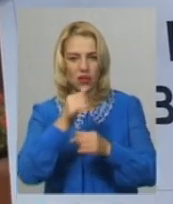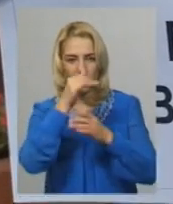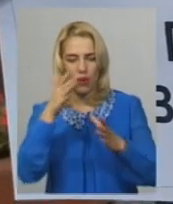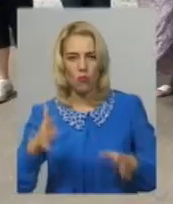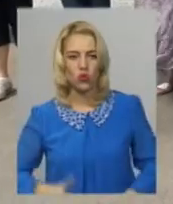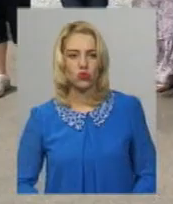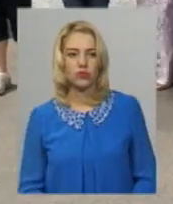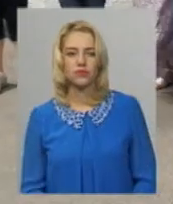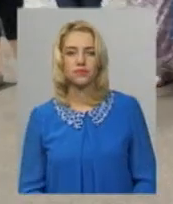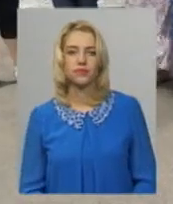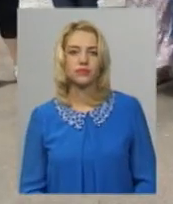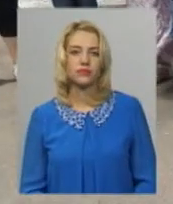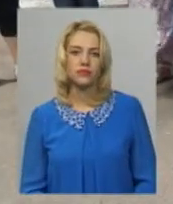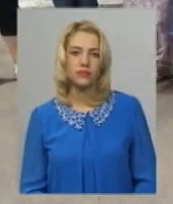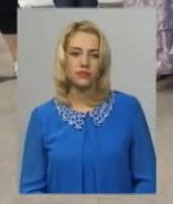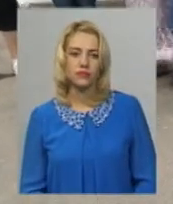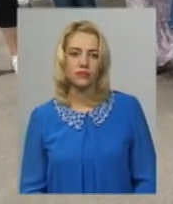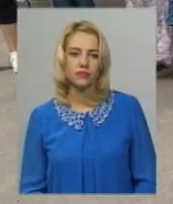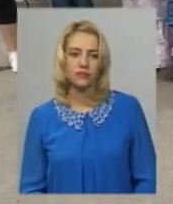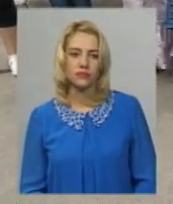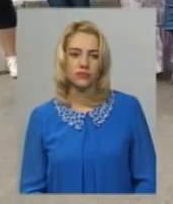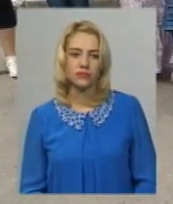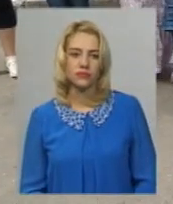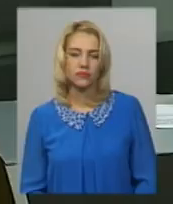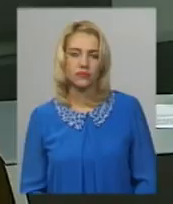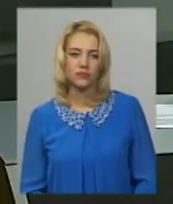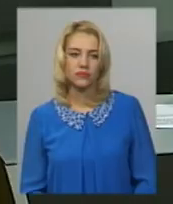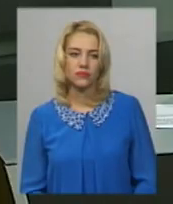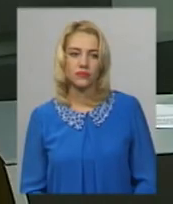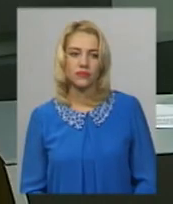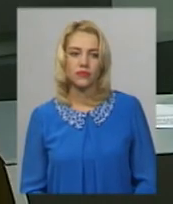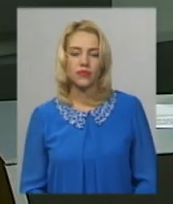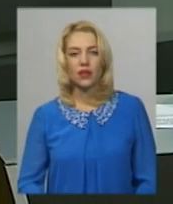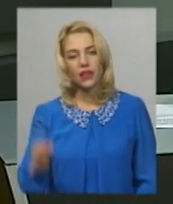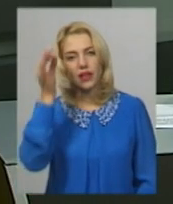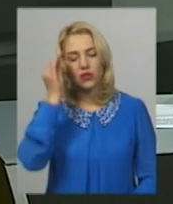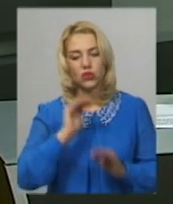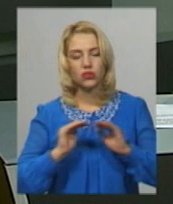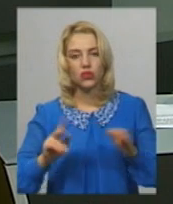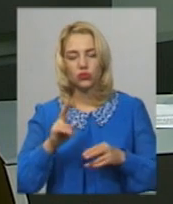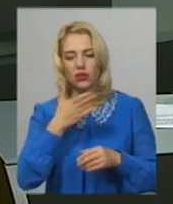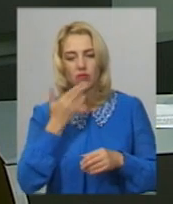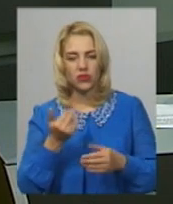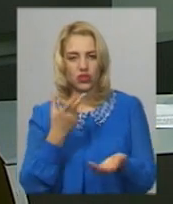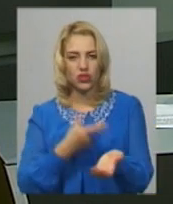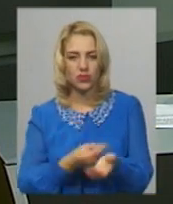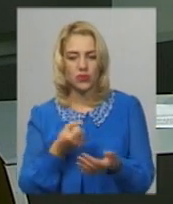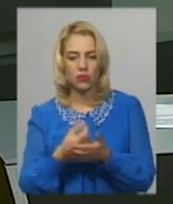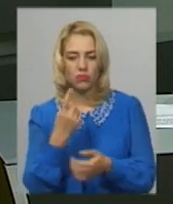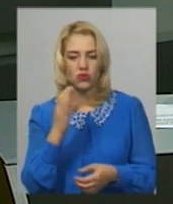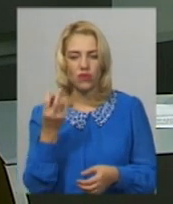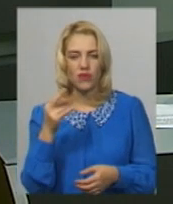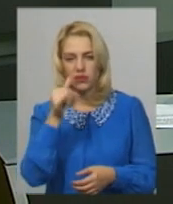Андрій Гуменний, Олександр Горішевський. Новини на Суспільному. Хмельницький. Нагадаю, дітей, які не матимуть щеплень, до 1